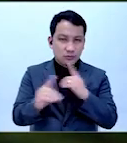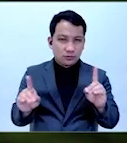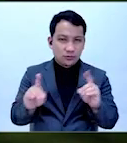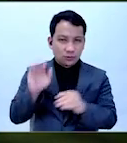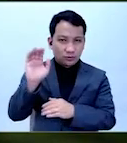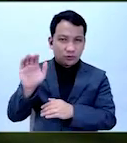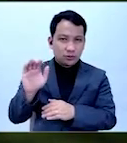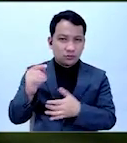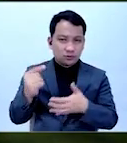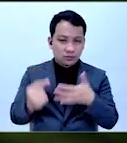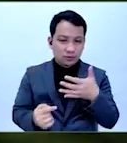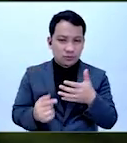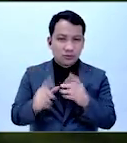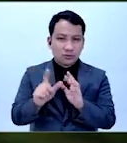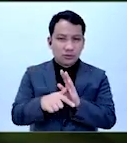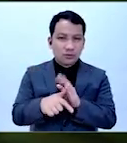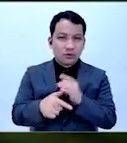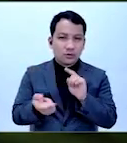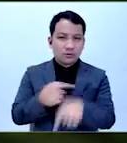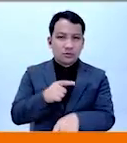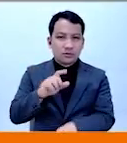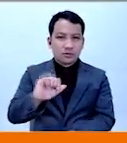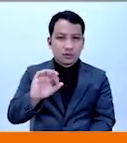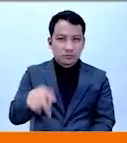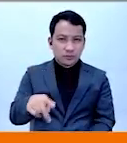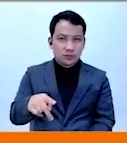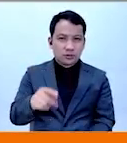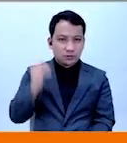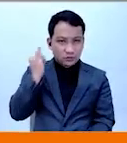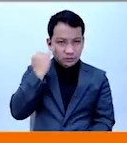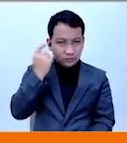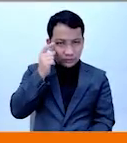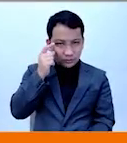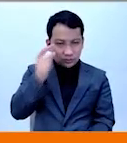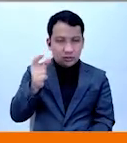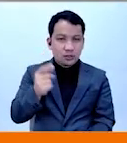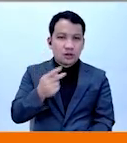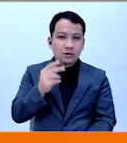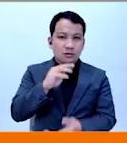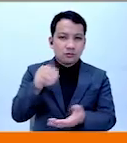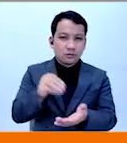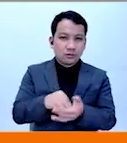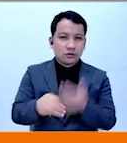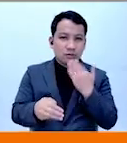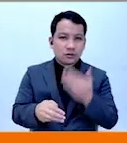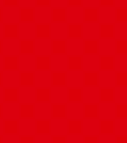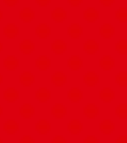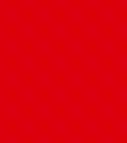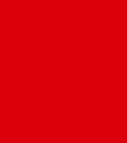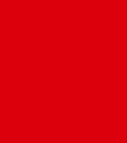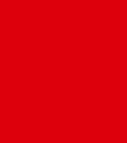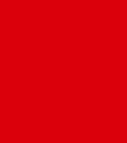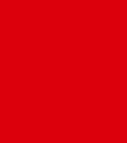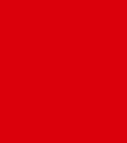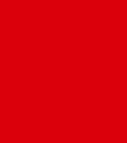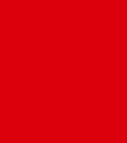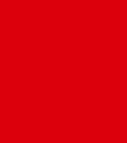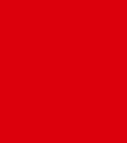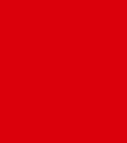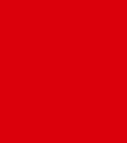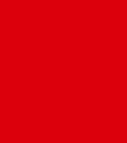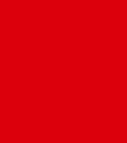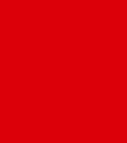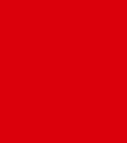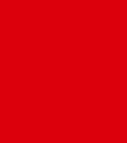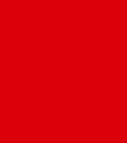detalye dyan mula sa AFP. Jess? Nag-uulat mula sa Mandaluyong. Maraming salamat, Elaine Fulhensio. Mga kapatid, Jess De